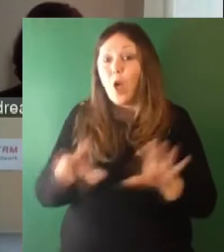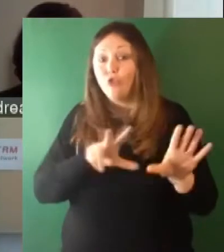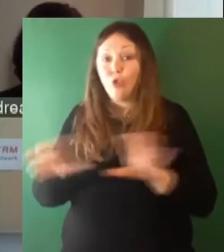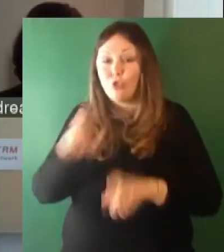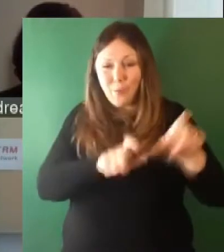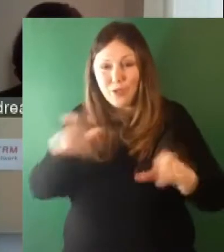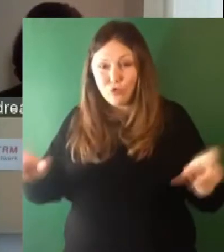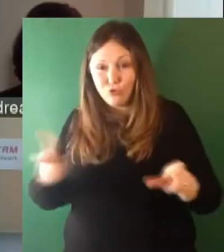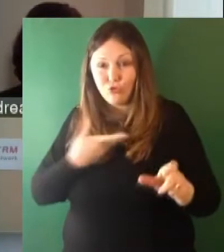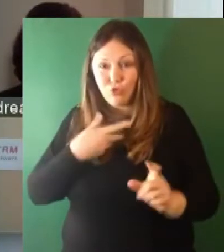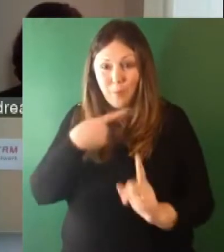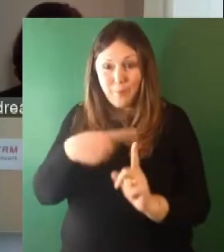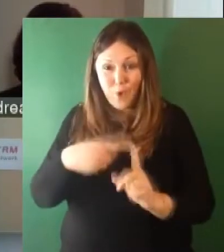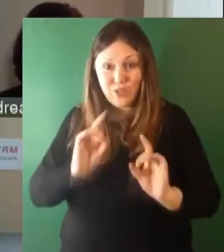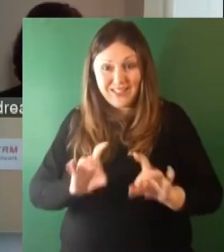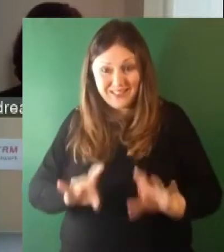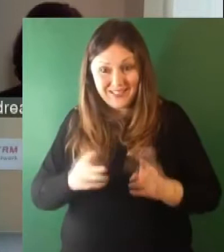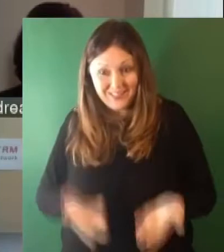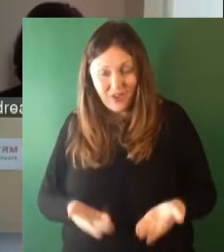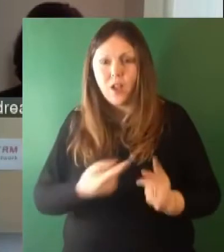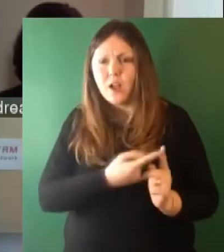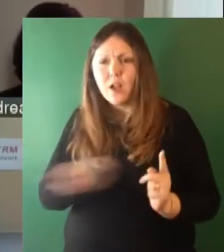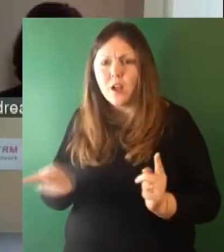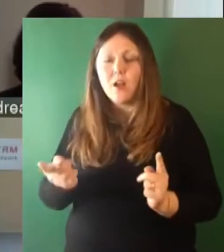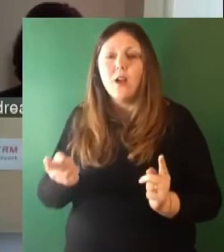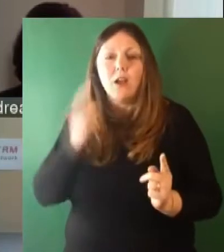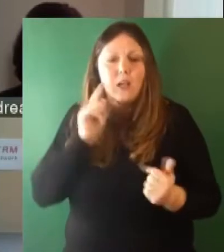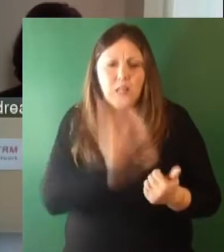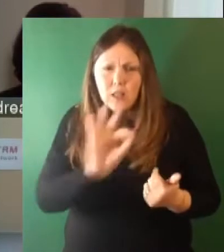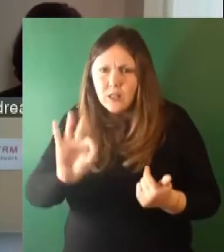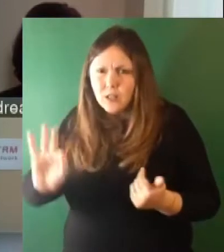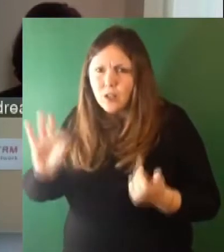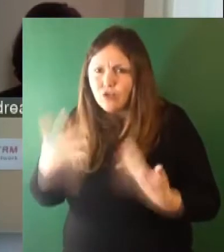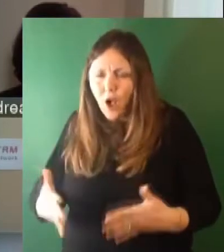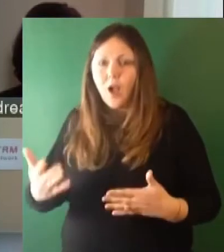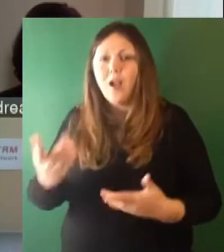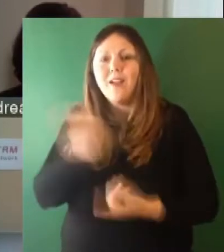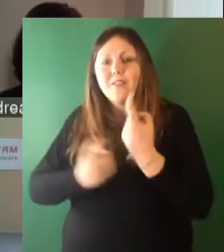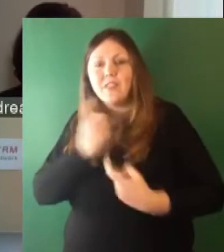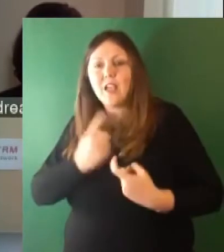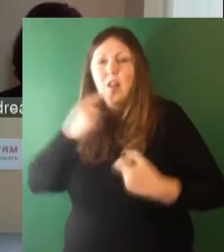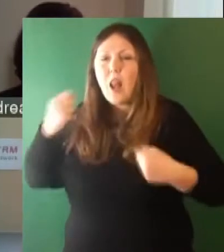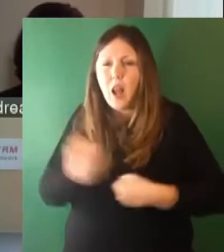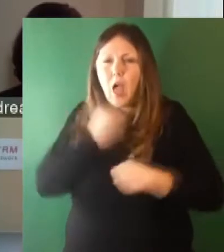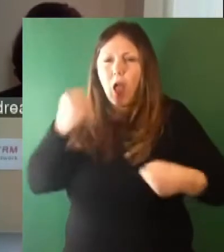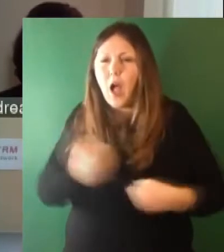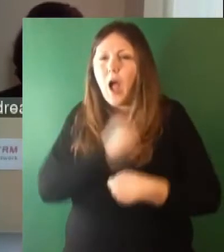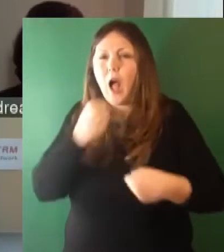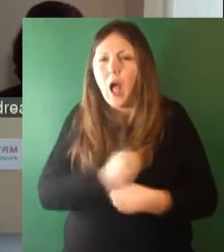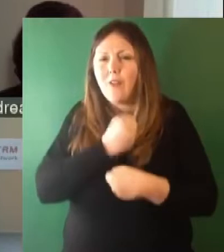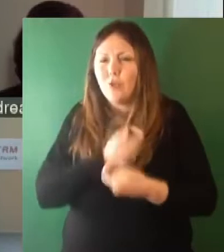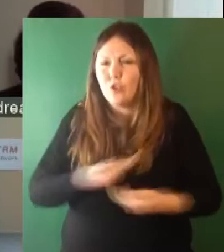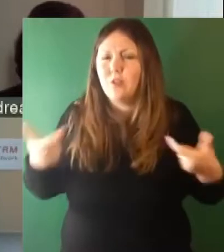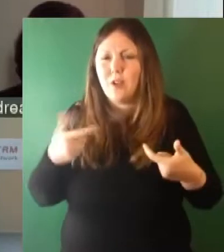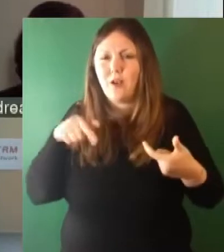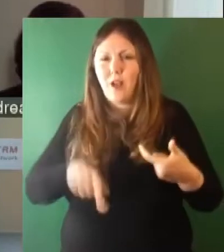oggi sono il frutto di un forte lavoro di identificazione sul territorio che ha portato ad oggi